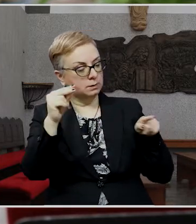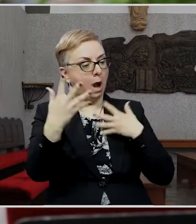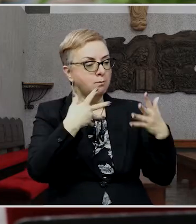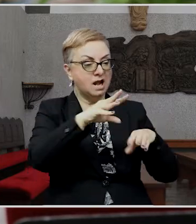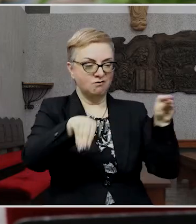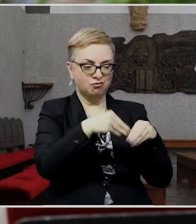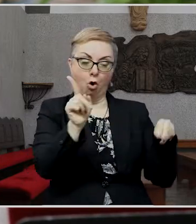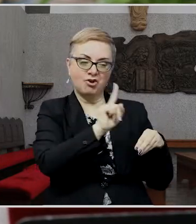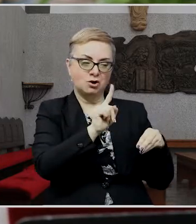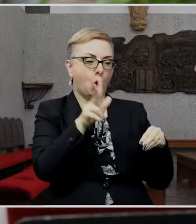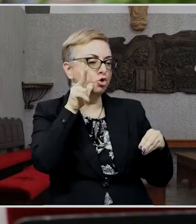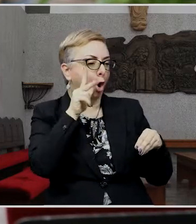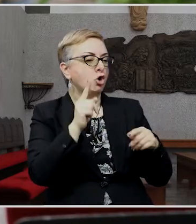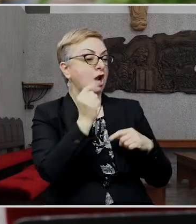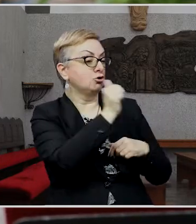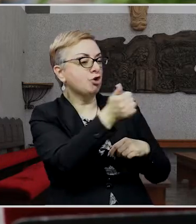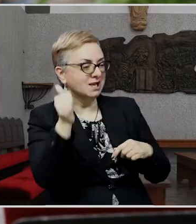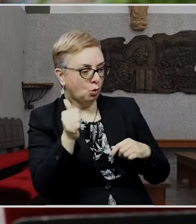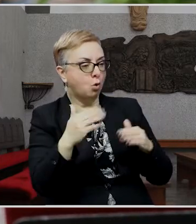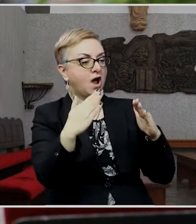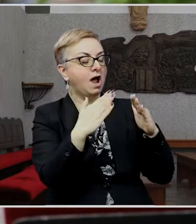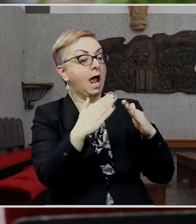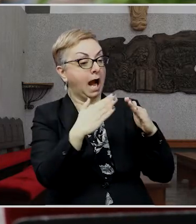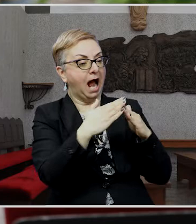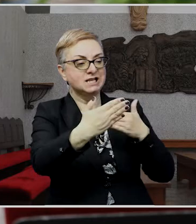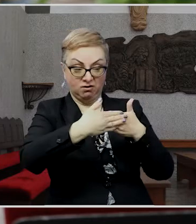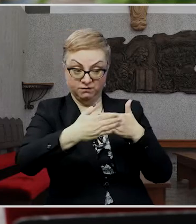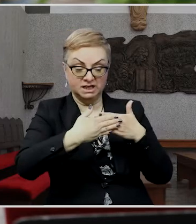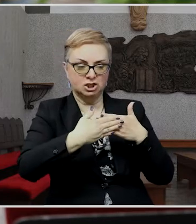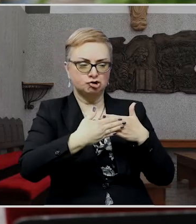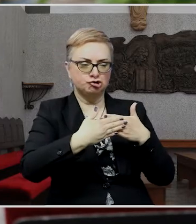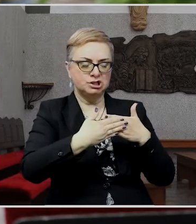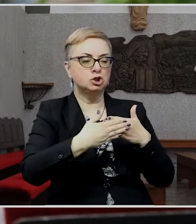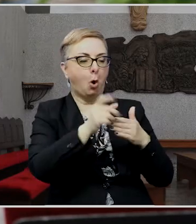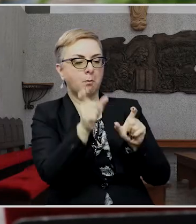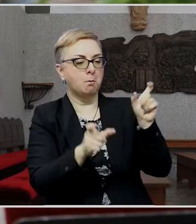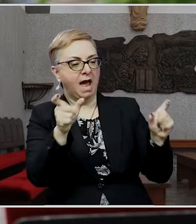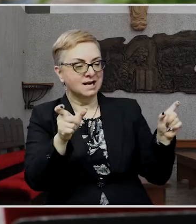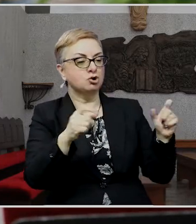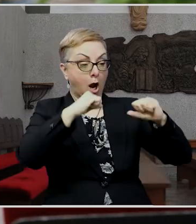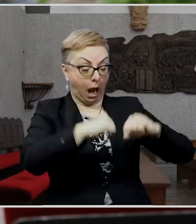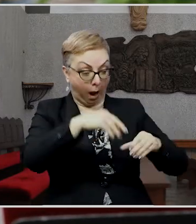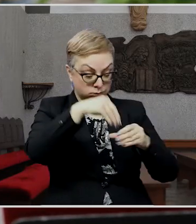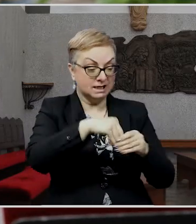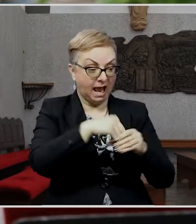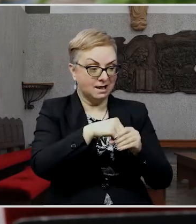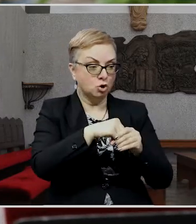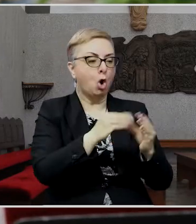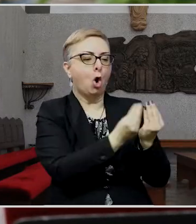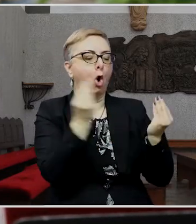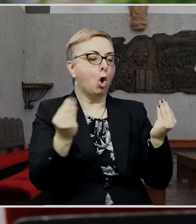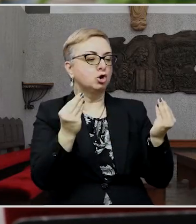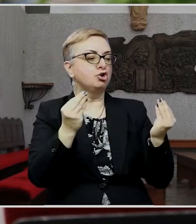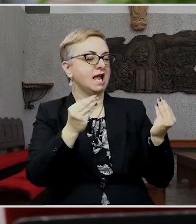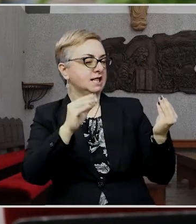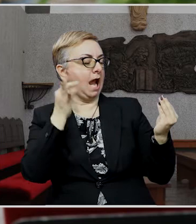chiederà alla sua vicina e a chi abita nella sua casa oggetti d'argento oggetti d'oro e vesti